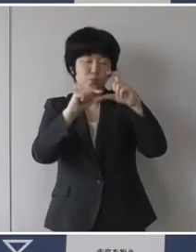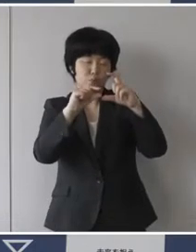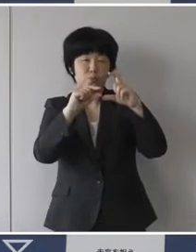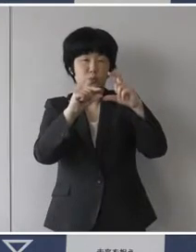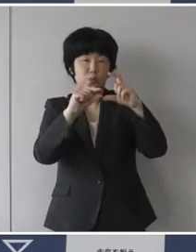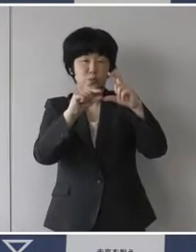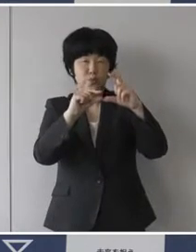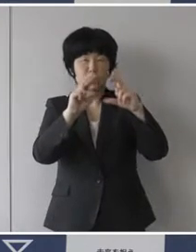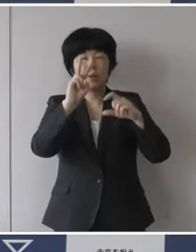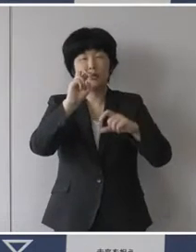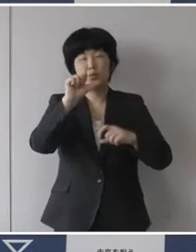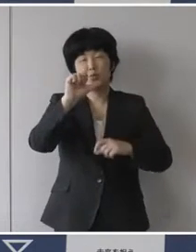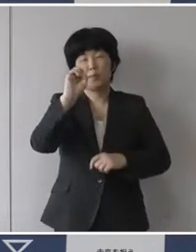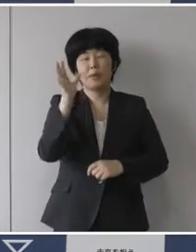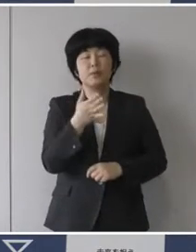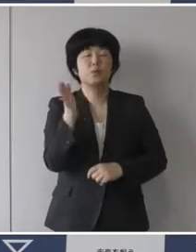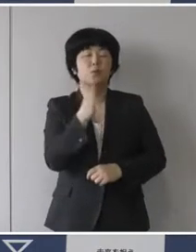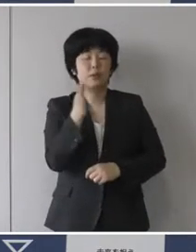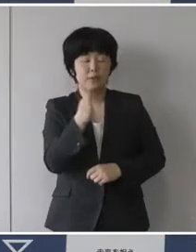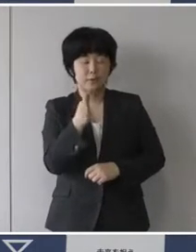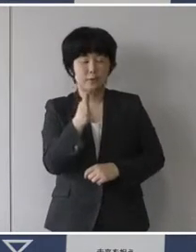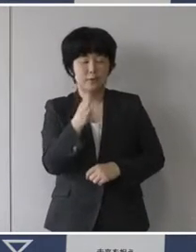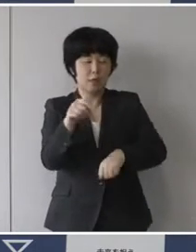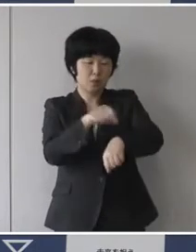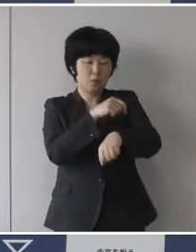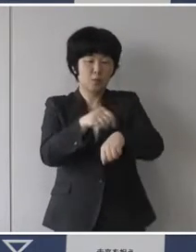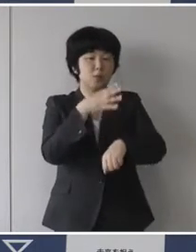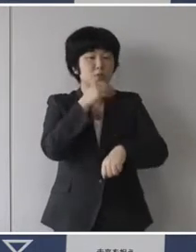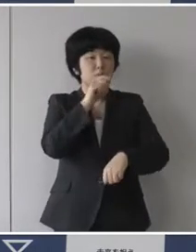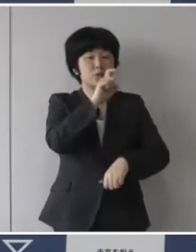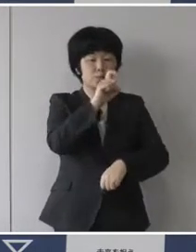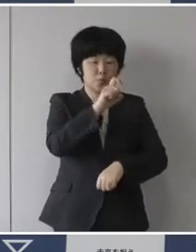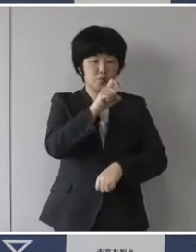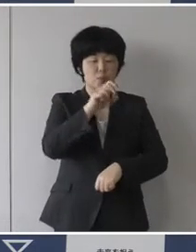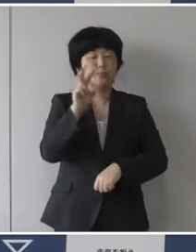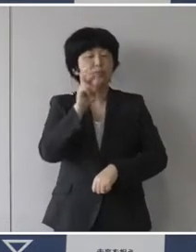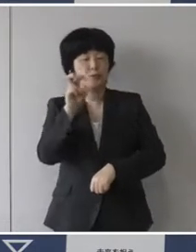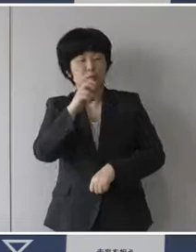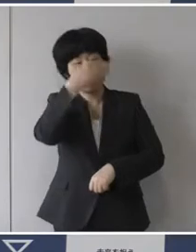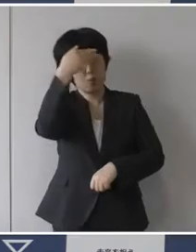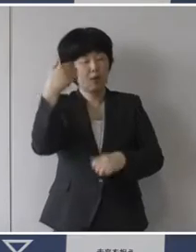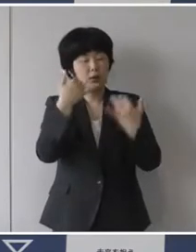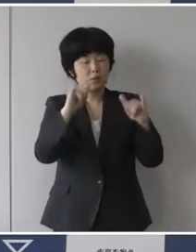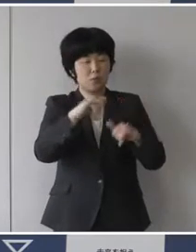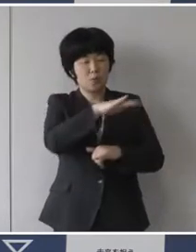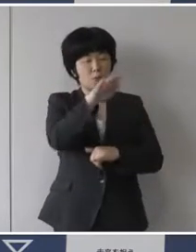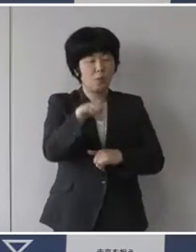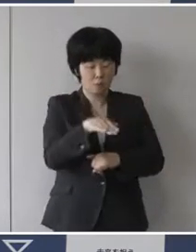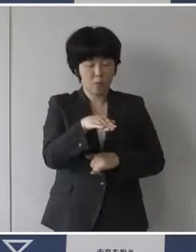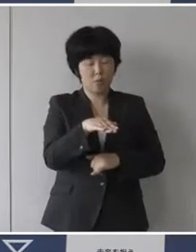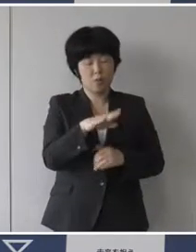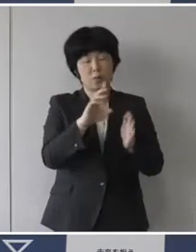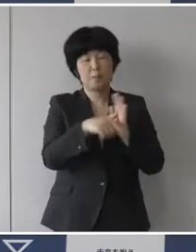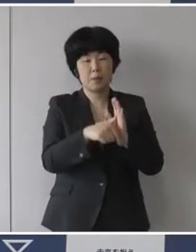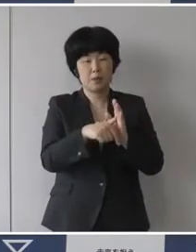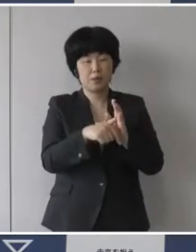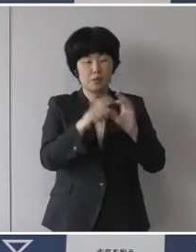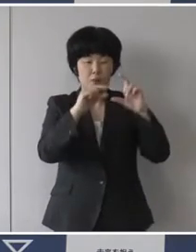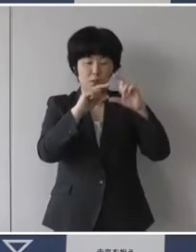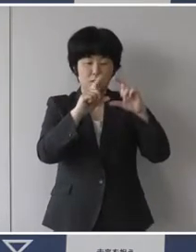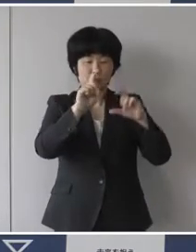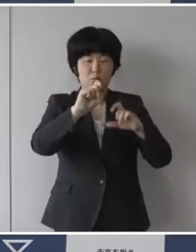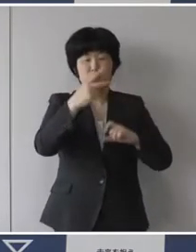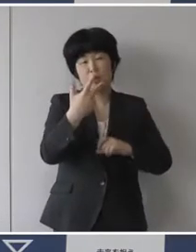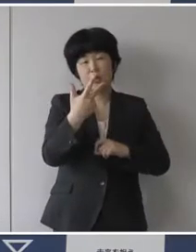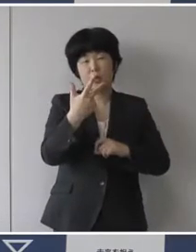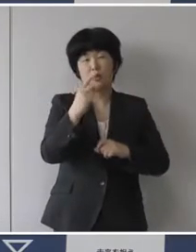らいということになっています。特に10代、20代の若い世代が 17% 程度と低